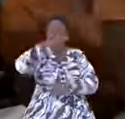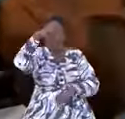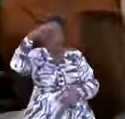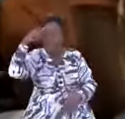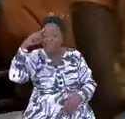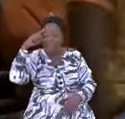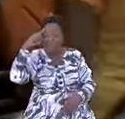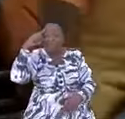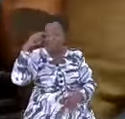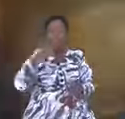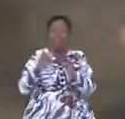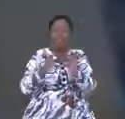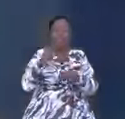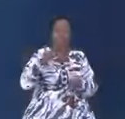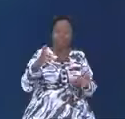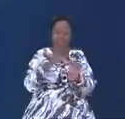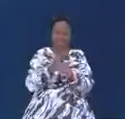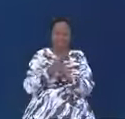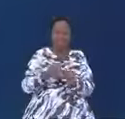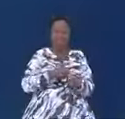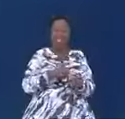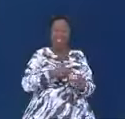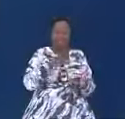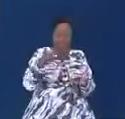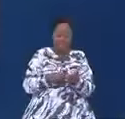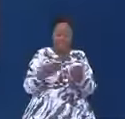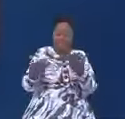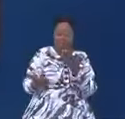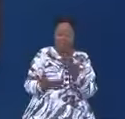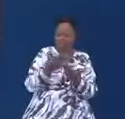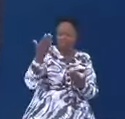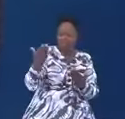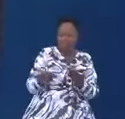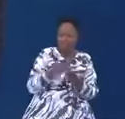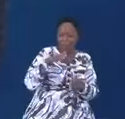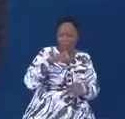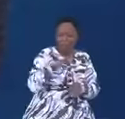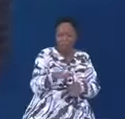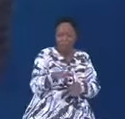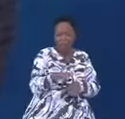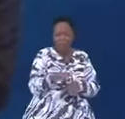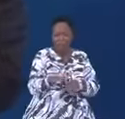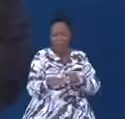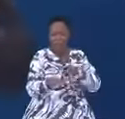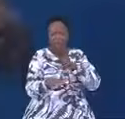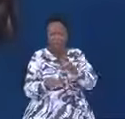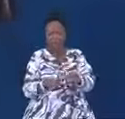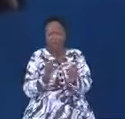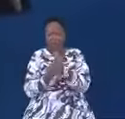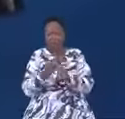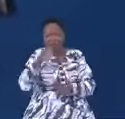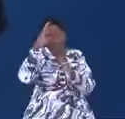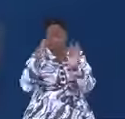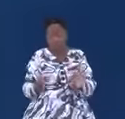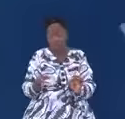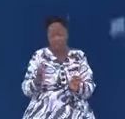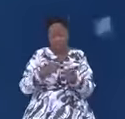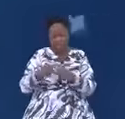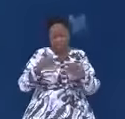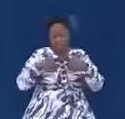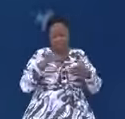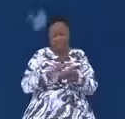faire c'est simple pas et avoir la conviction et avoir la compression ta